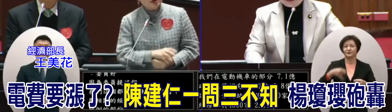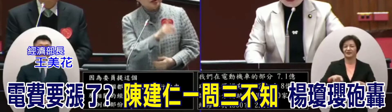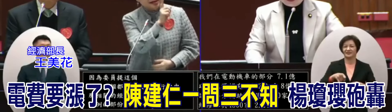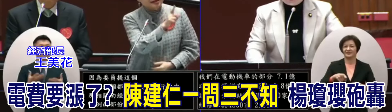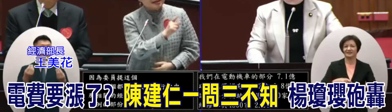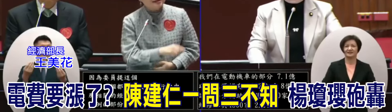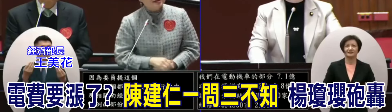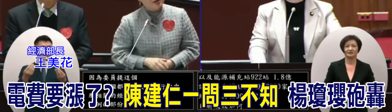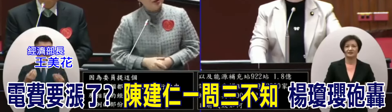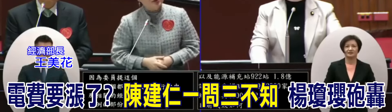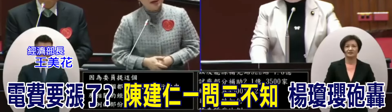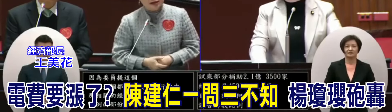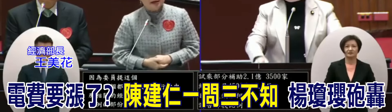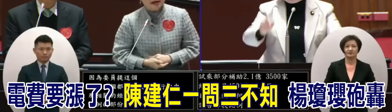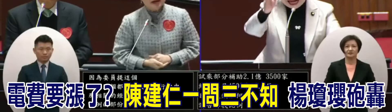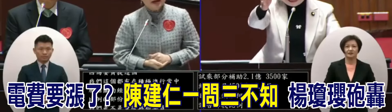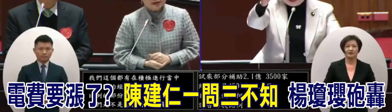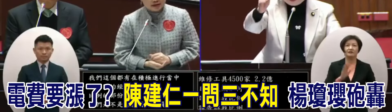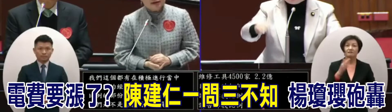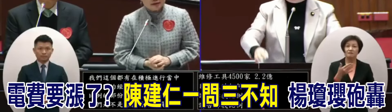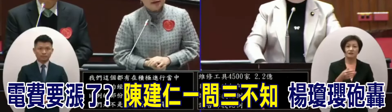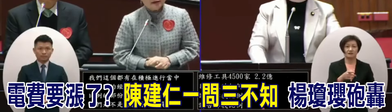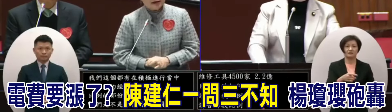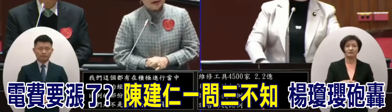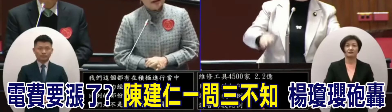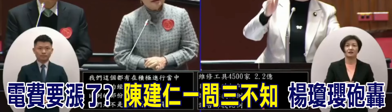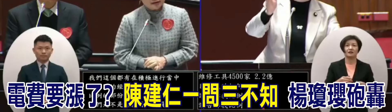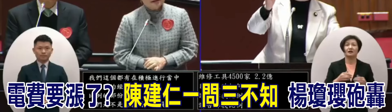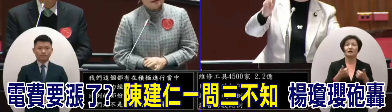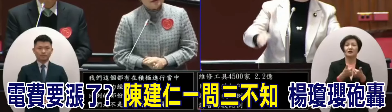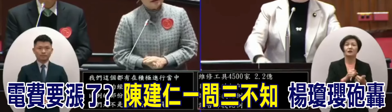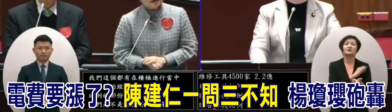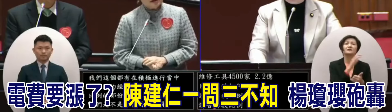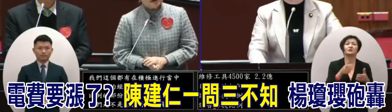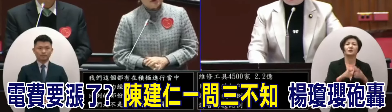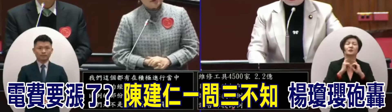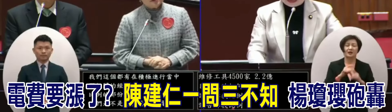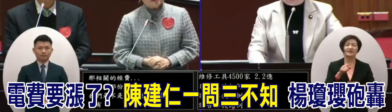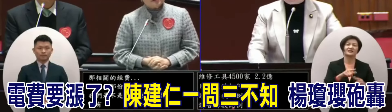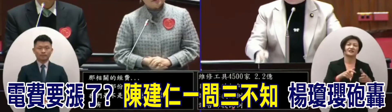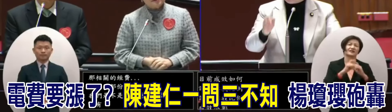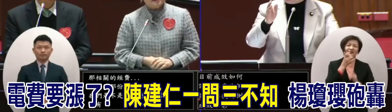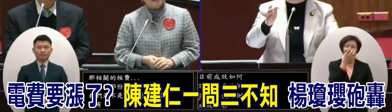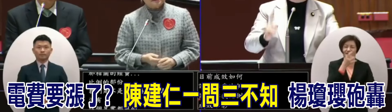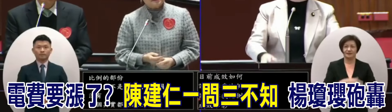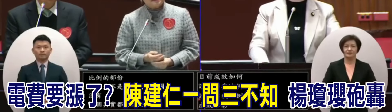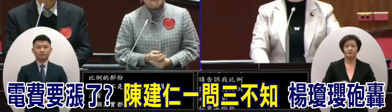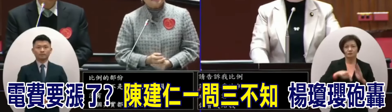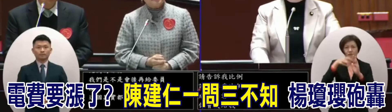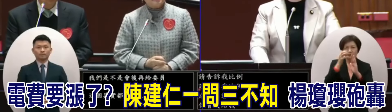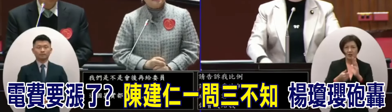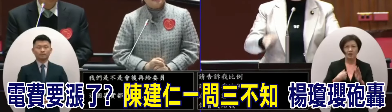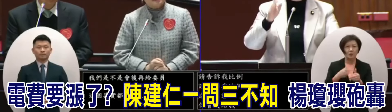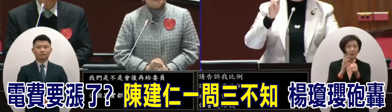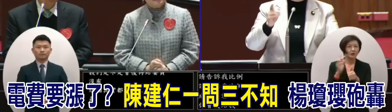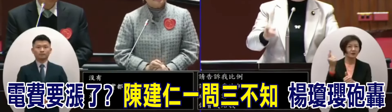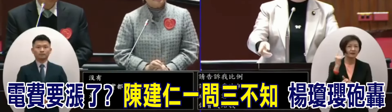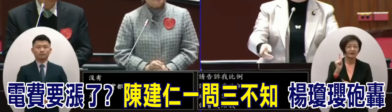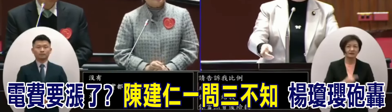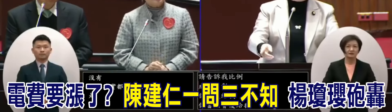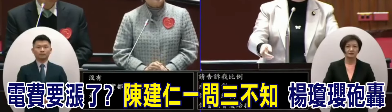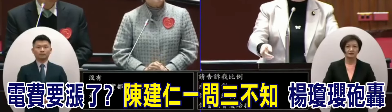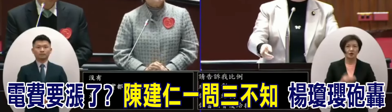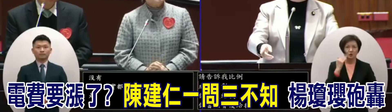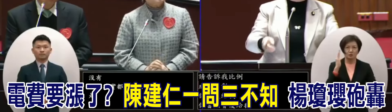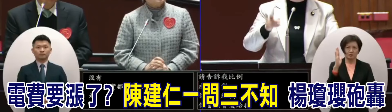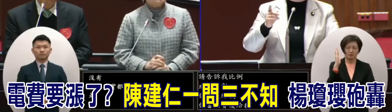没有没有，这个其实都用的。 你会后给我，你当然会后给我，我知道你现在答不出来。院长，我提出这个意见，也就是一个有